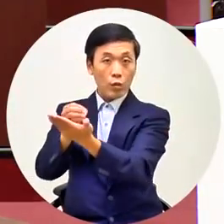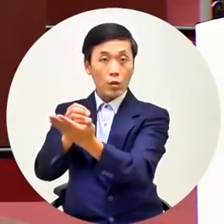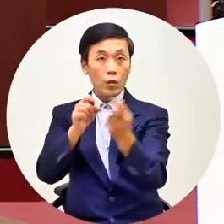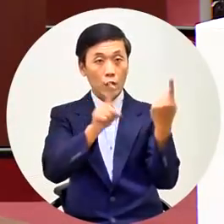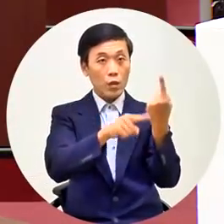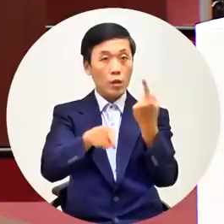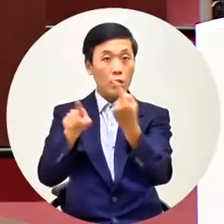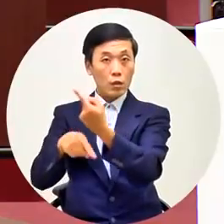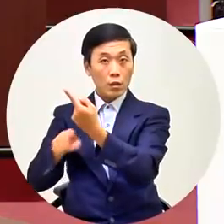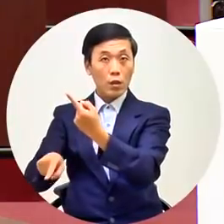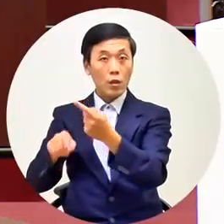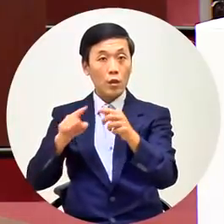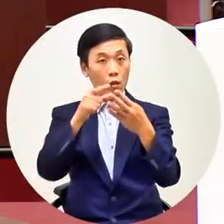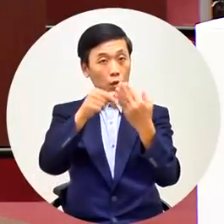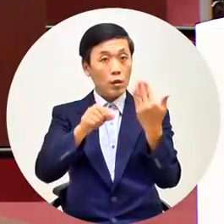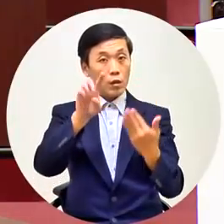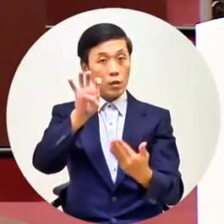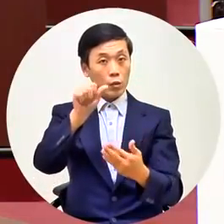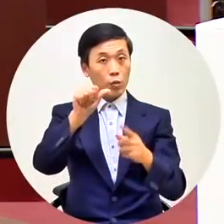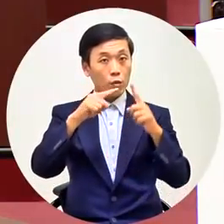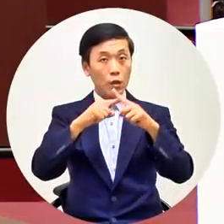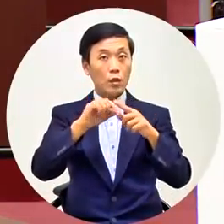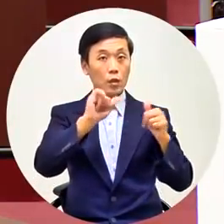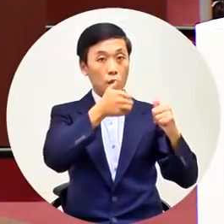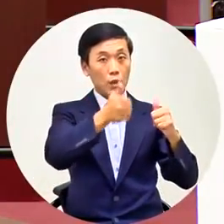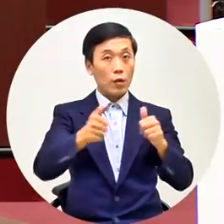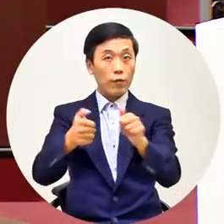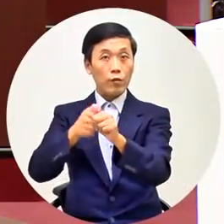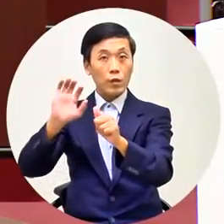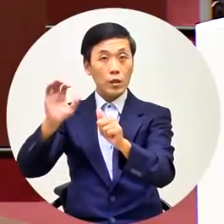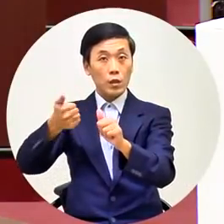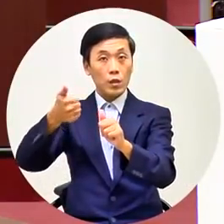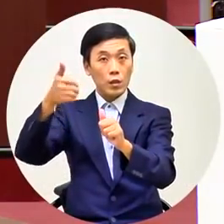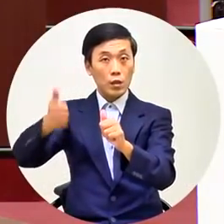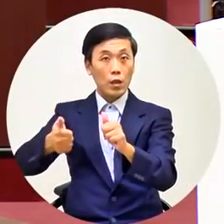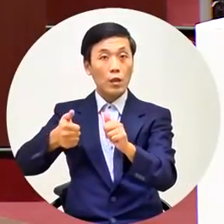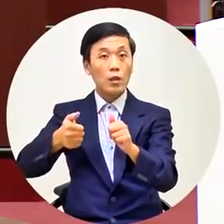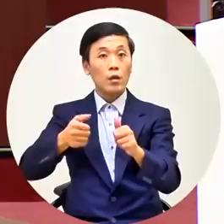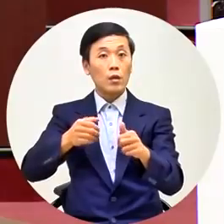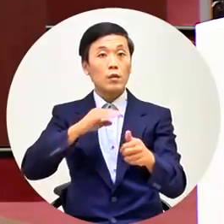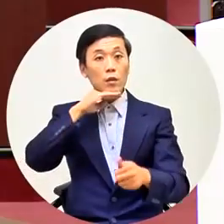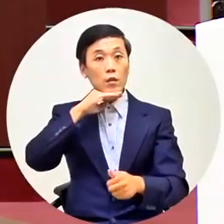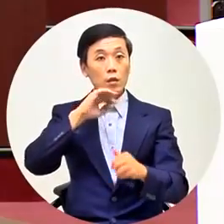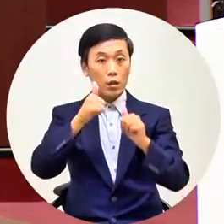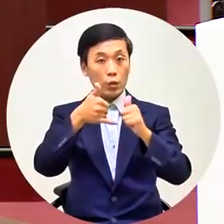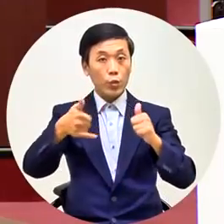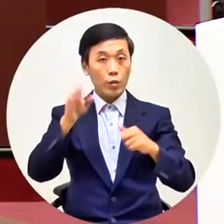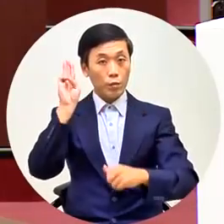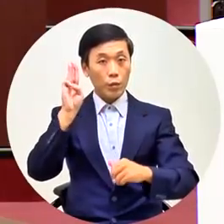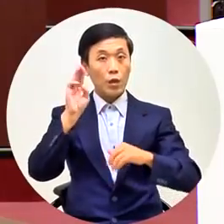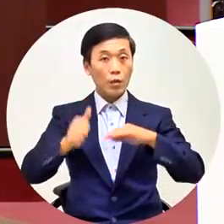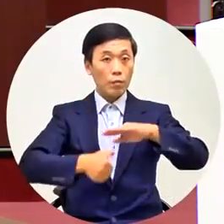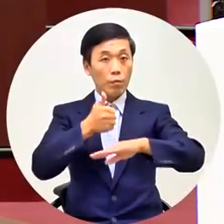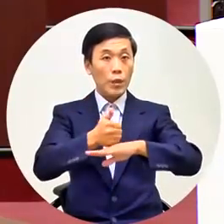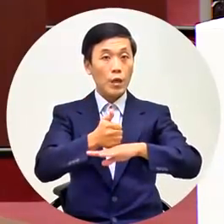长、副议长的选举应于议员宣誓就职典礼后及时举行。并有议员总额过半数之出席，